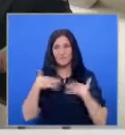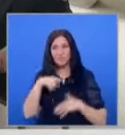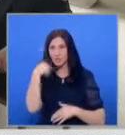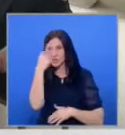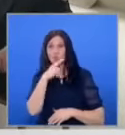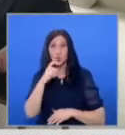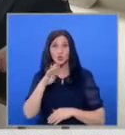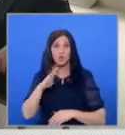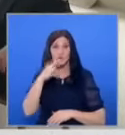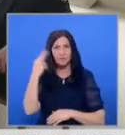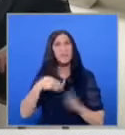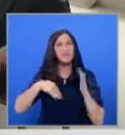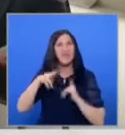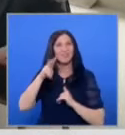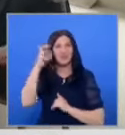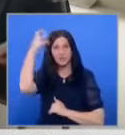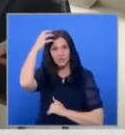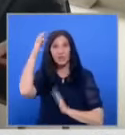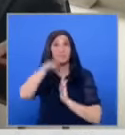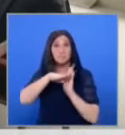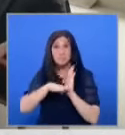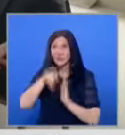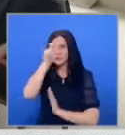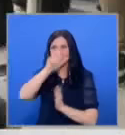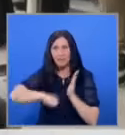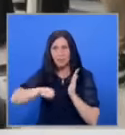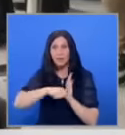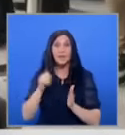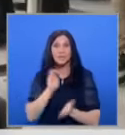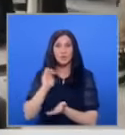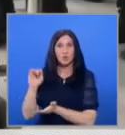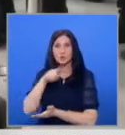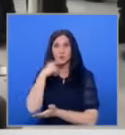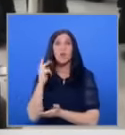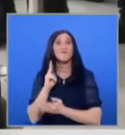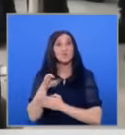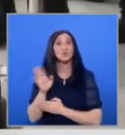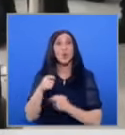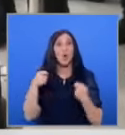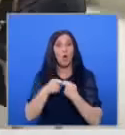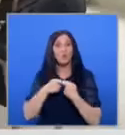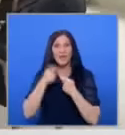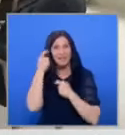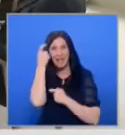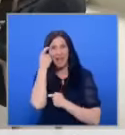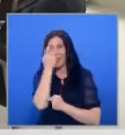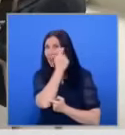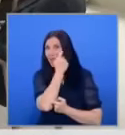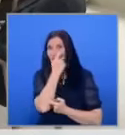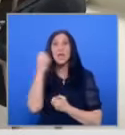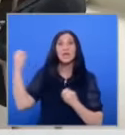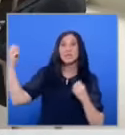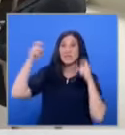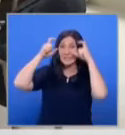104 компании в над 20 държави. В списъка с забранени стоки за Русия влизат дори контактни лещи и слънчеви очила, коментира